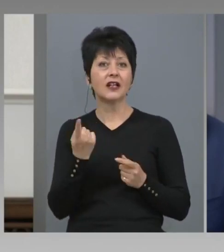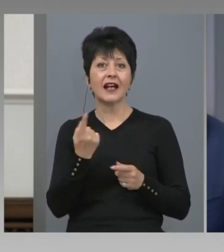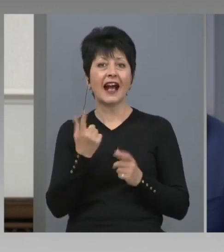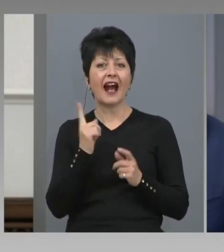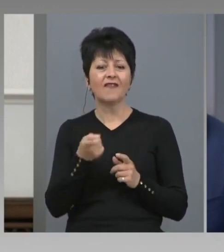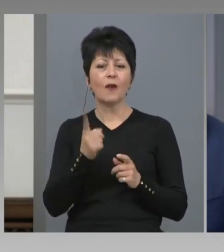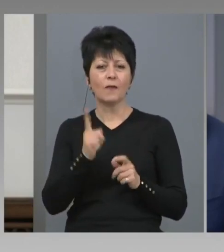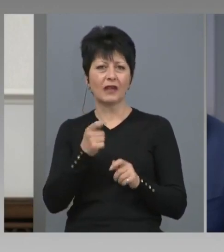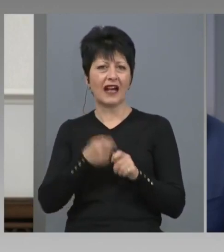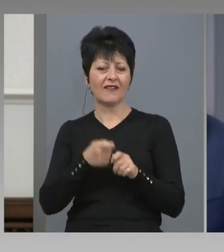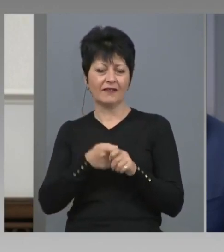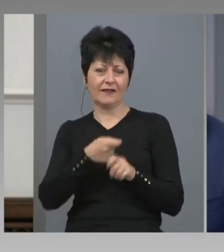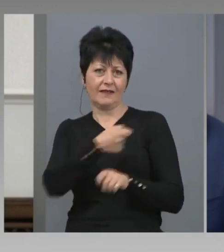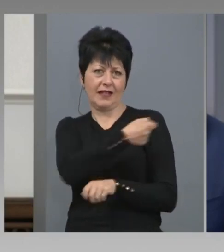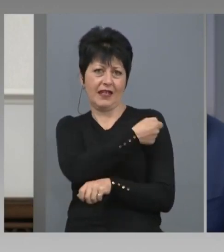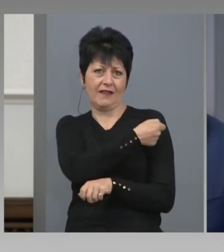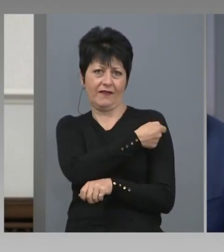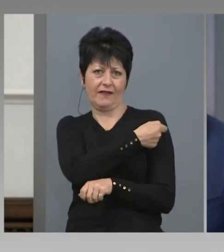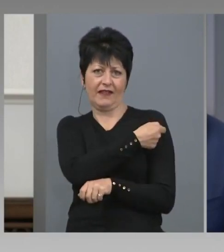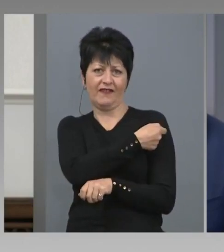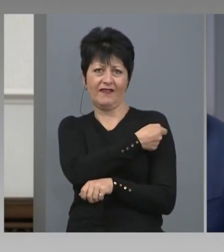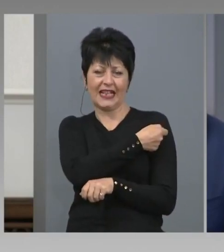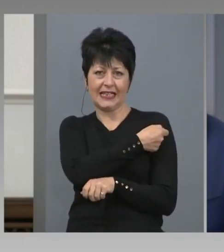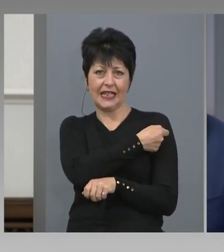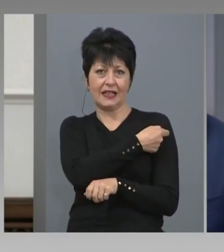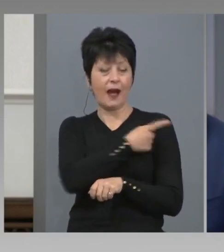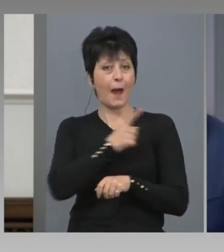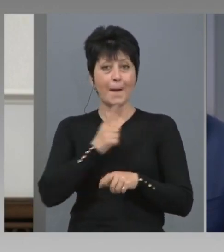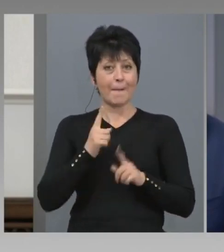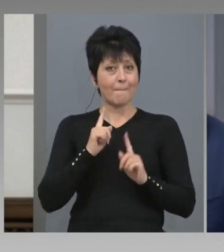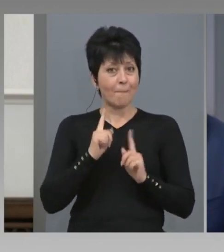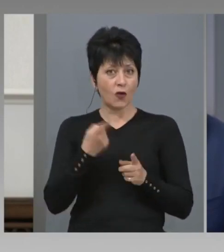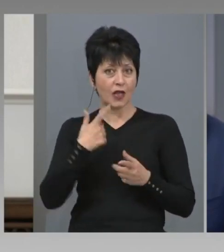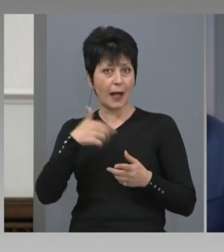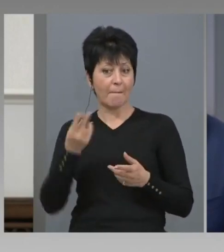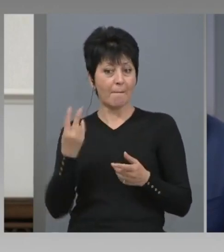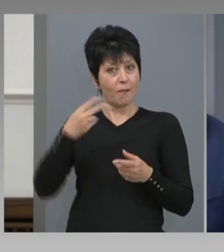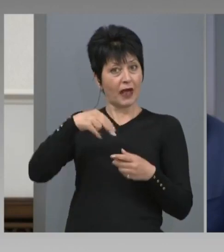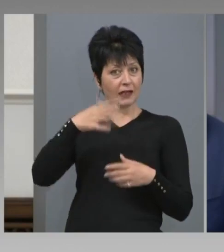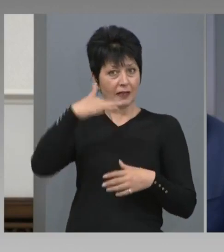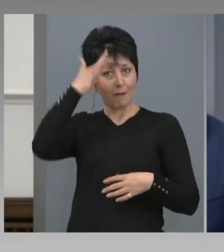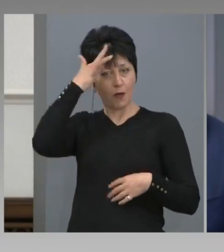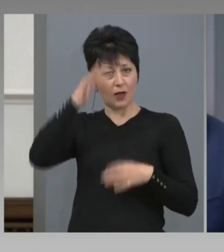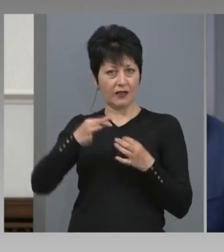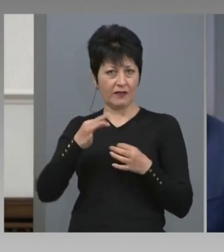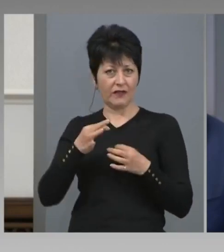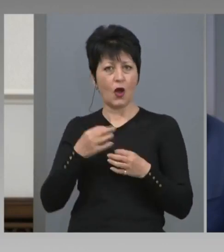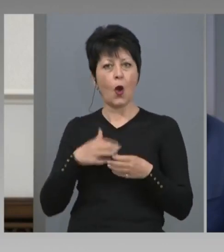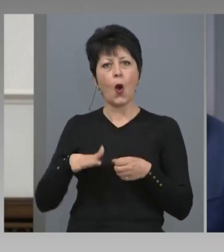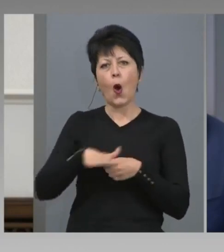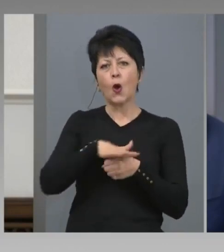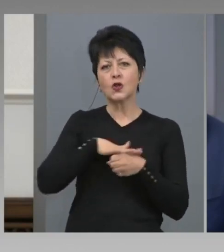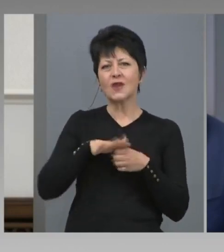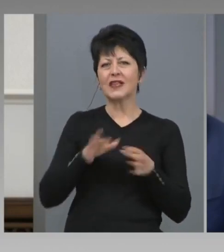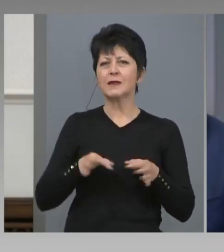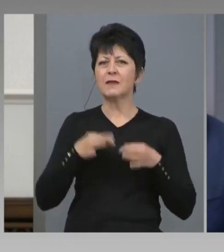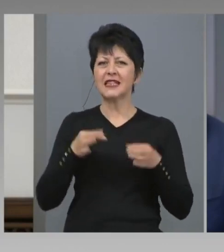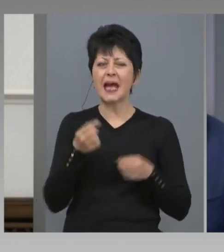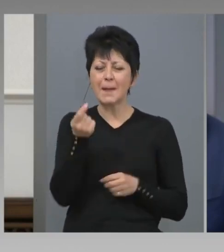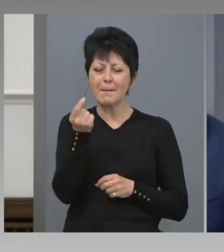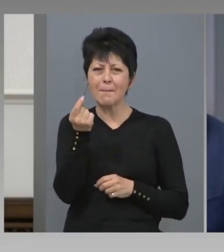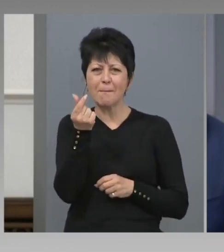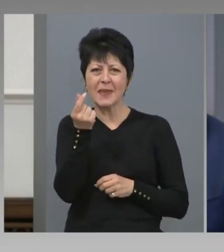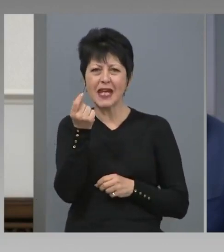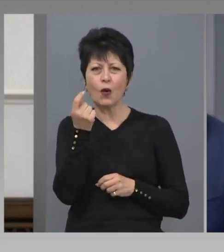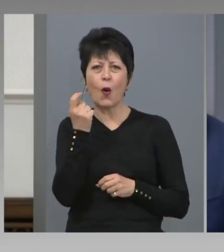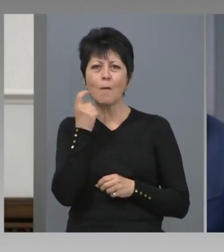си боледувал, пак да боледуваш от същата инфекциозна болест. Основната ми специалност е микробиология, която една